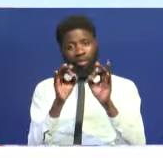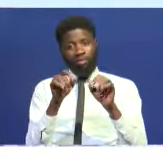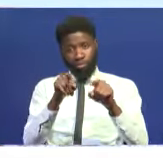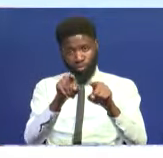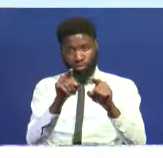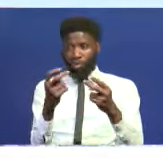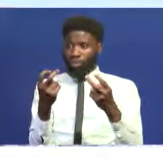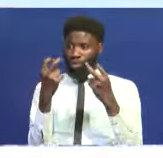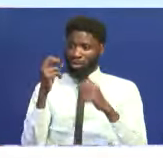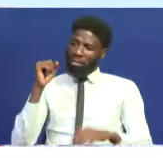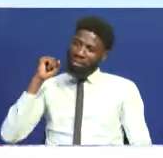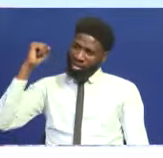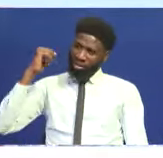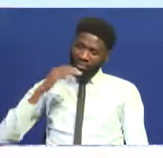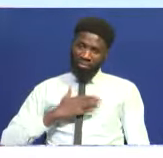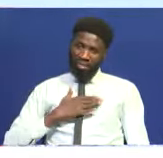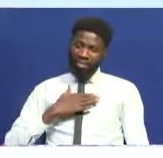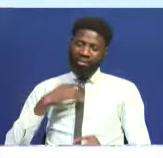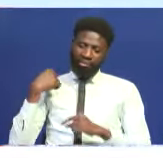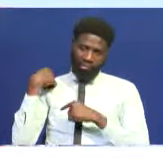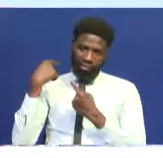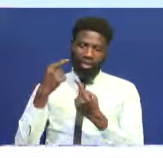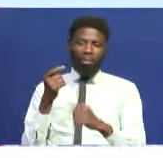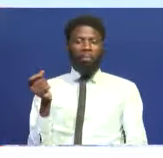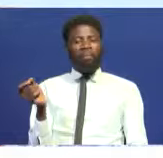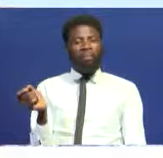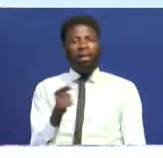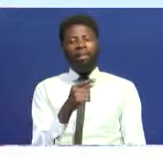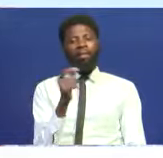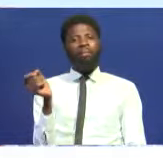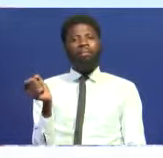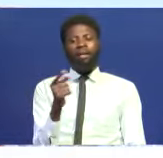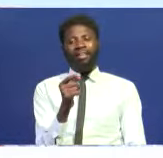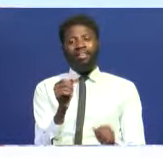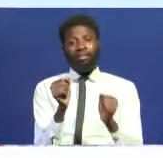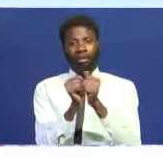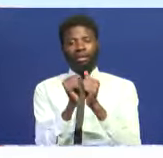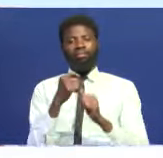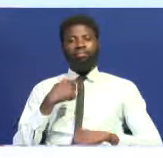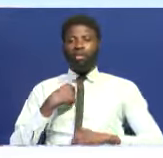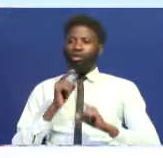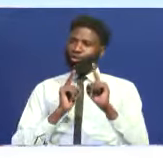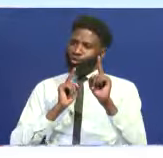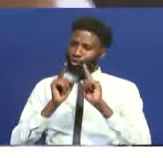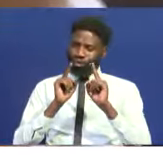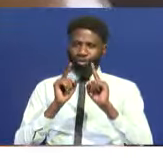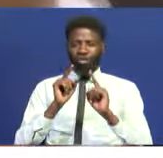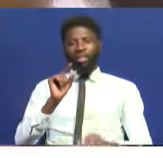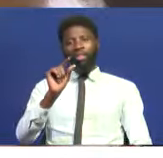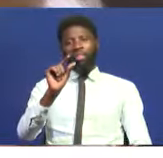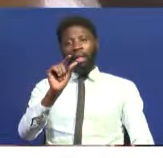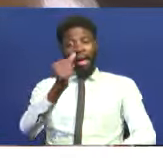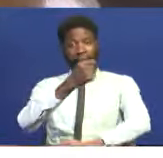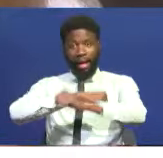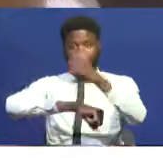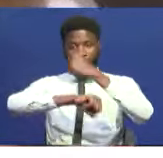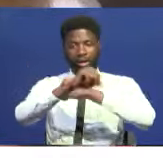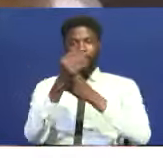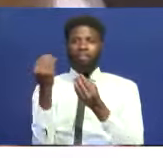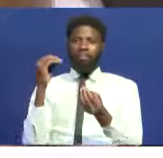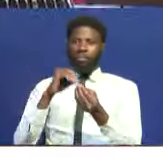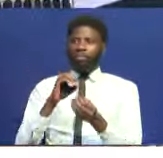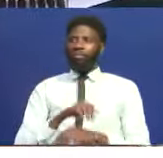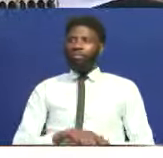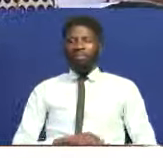politics in the last 10 months, I talk less and do more. Akionekana kuwa mwangalifu